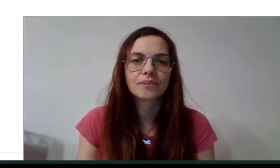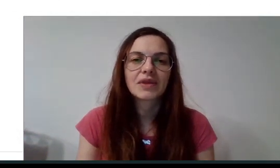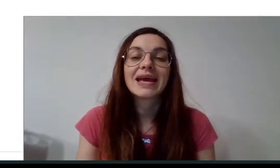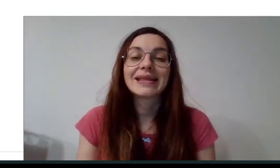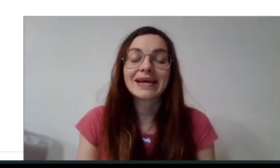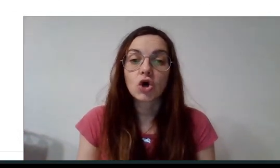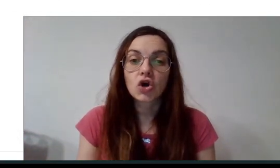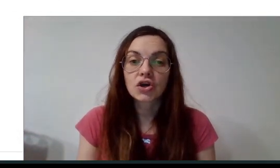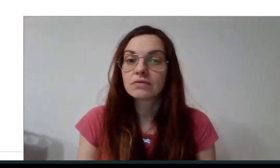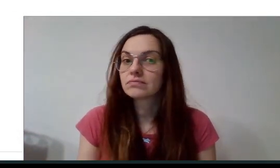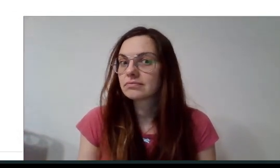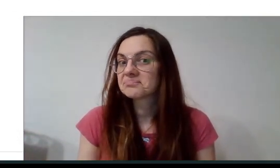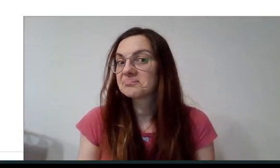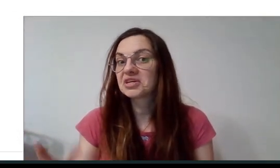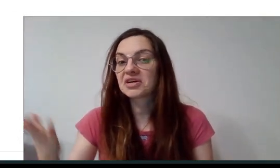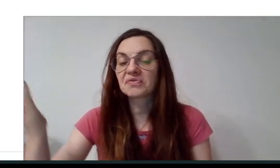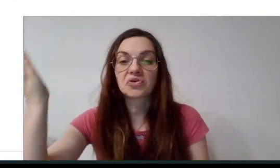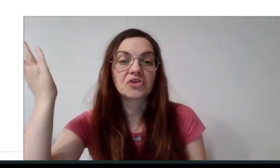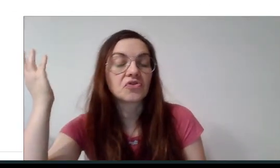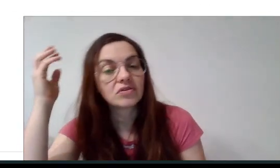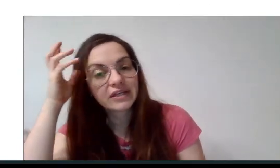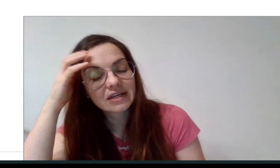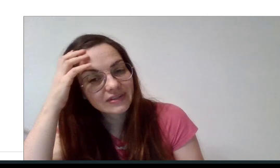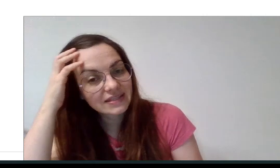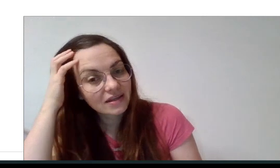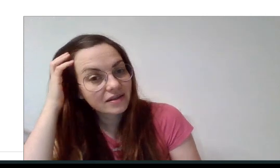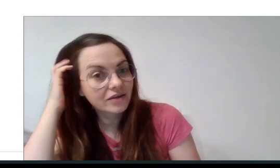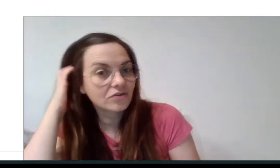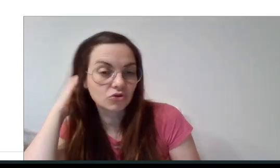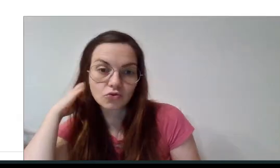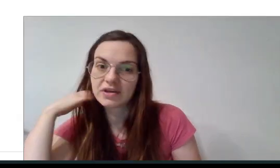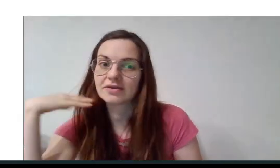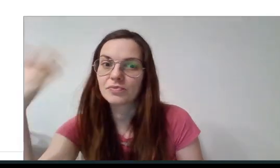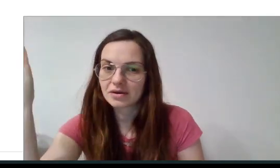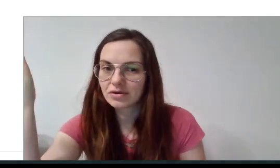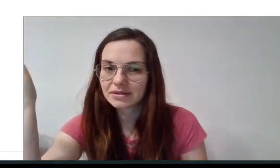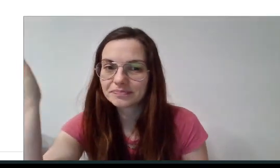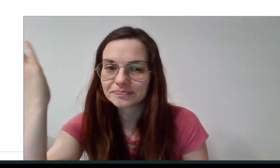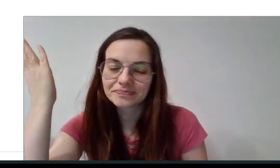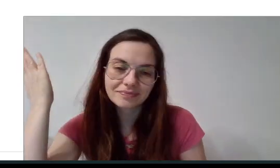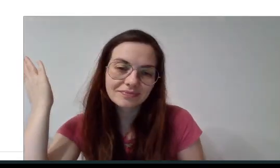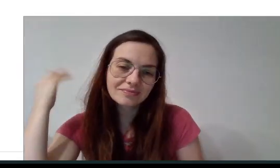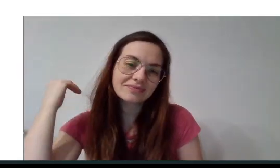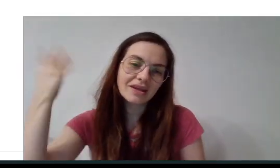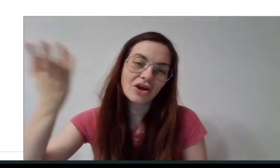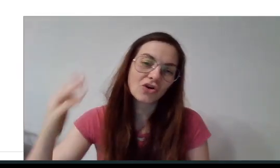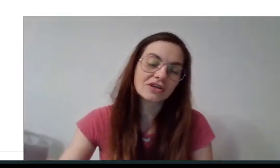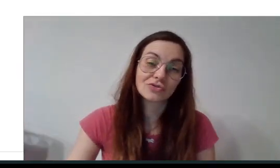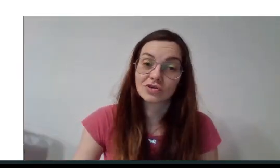Rock, nikakav rock and roll, nikakva stena, nego suknja, ko bi rekao da. Rock,